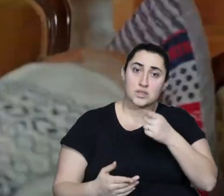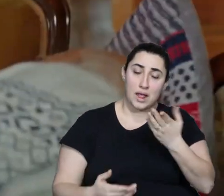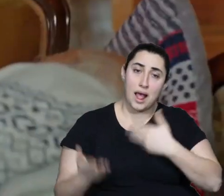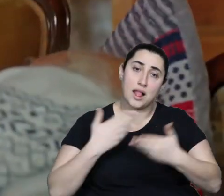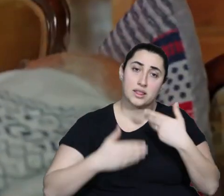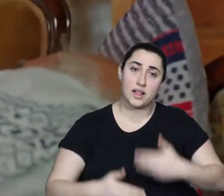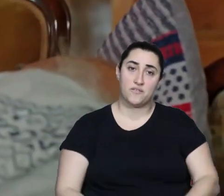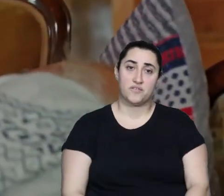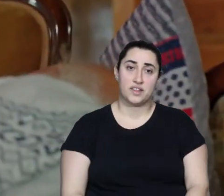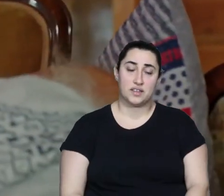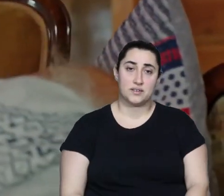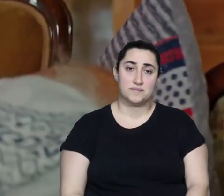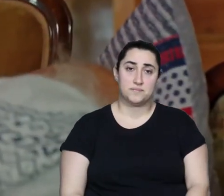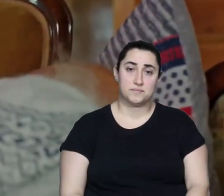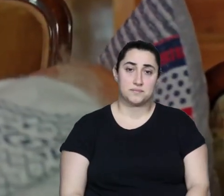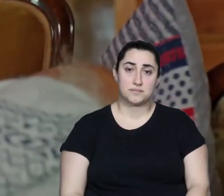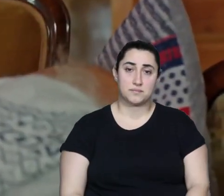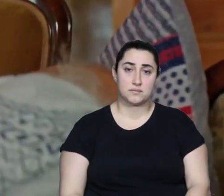onu anlat.